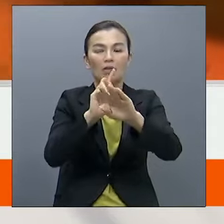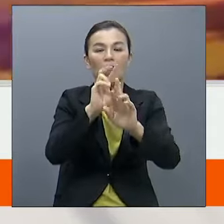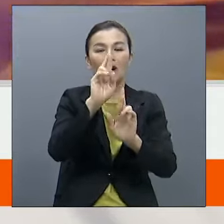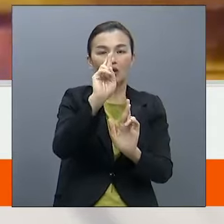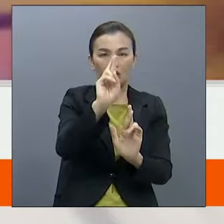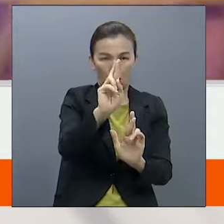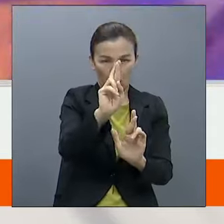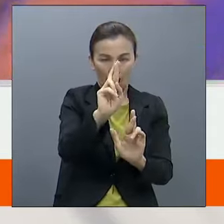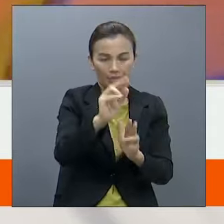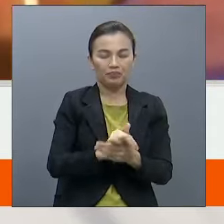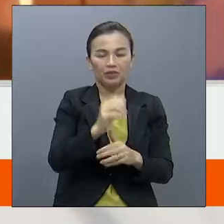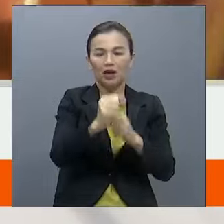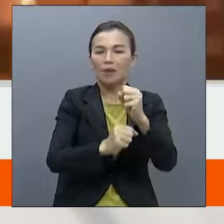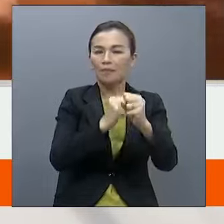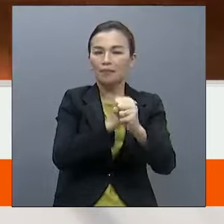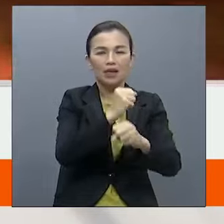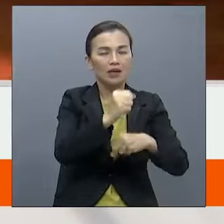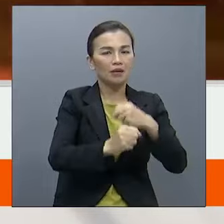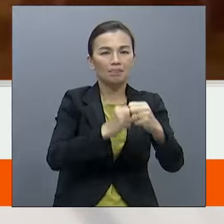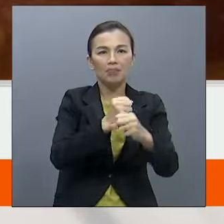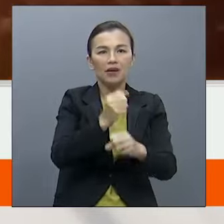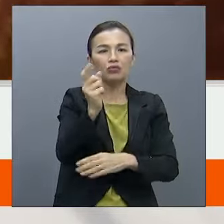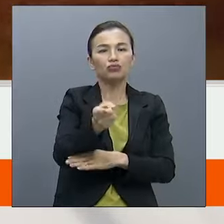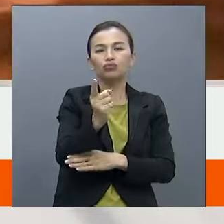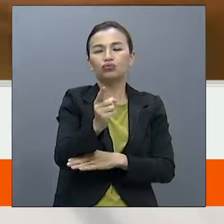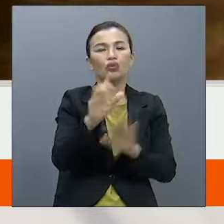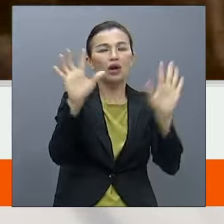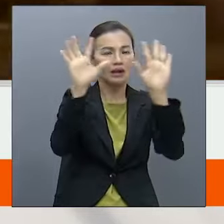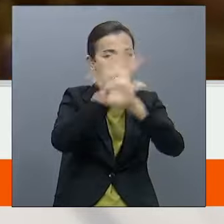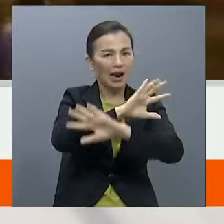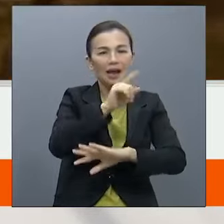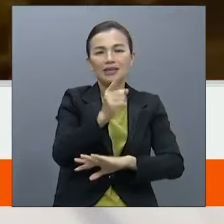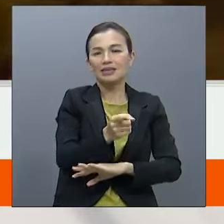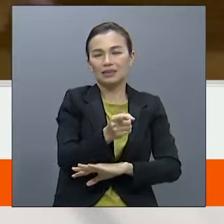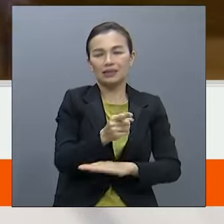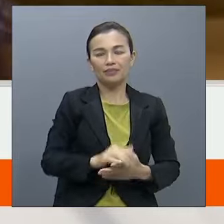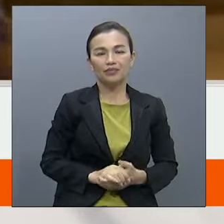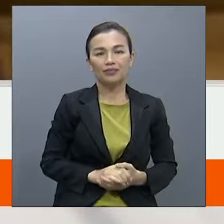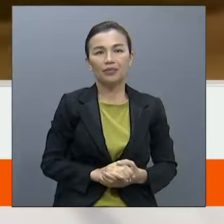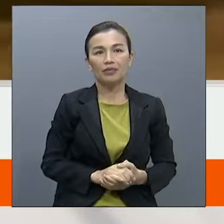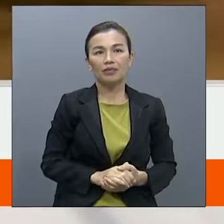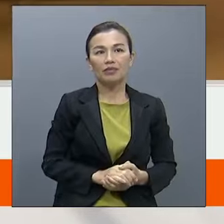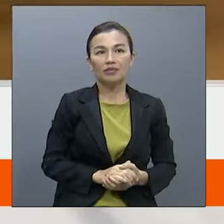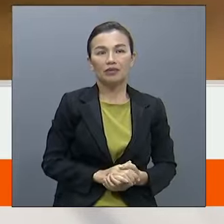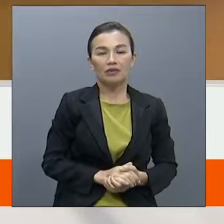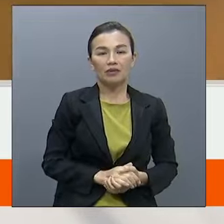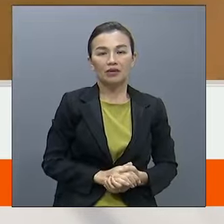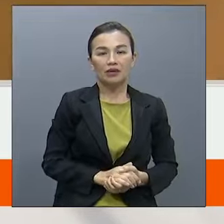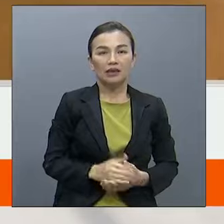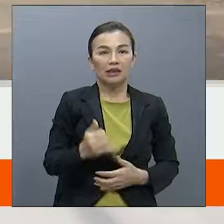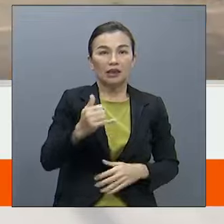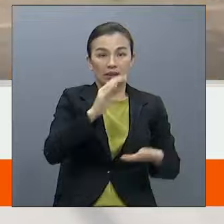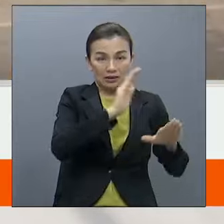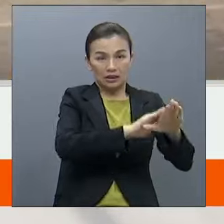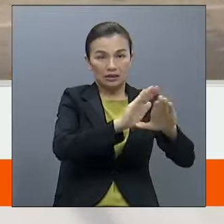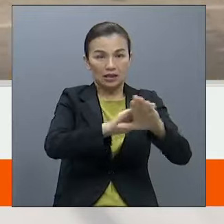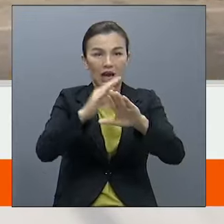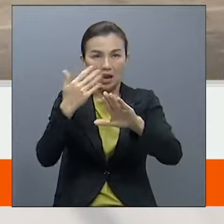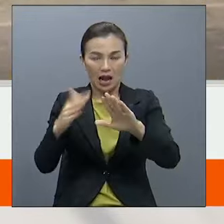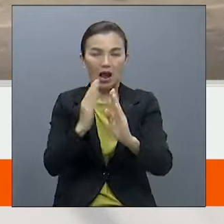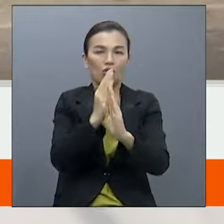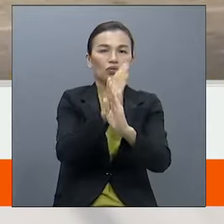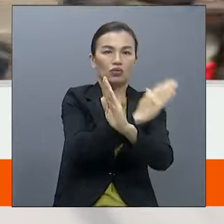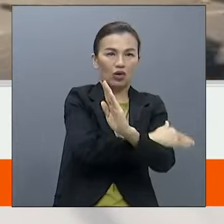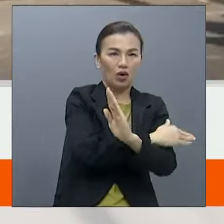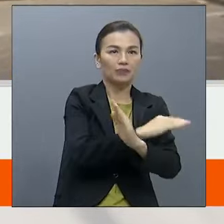กๆปีก็จะมีการก่อกวนอย่างลักษณะแบบนี้อยู่นะครับซ ึ่ งตรงนี้เราได้มีการแจ้งเตือนไว้ล่วงหน้าแล้วนะครับ